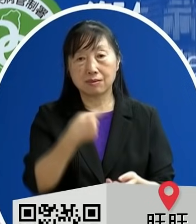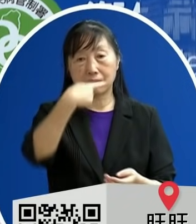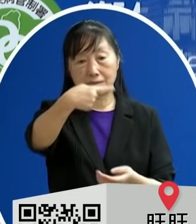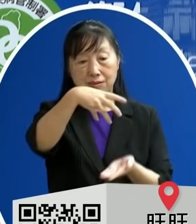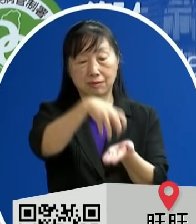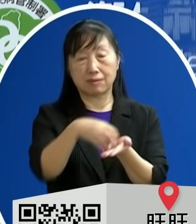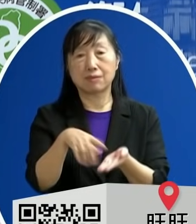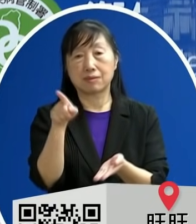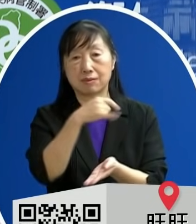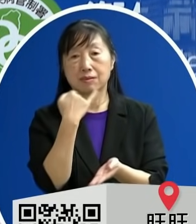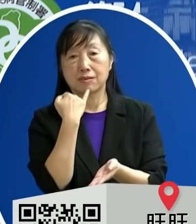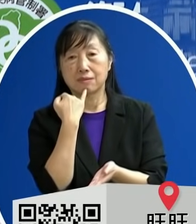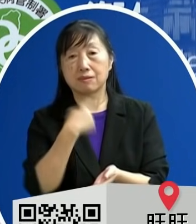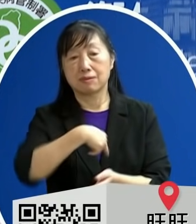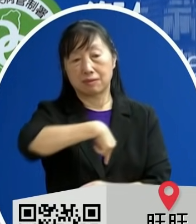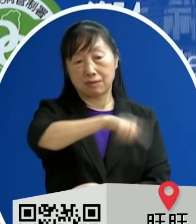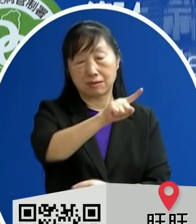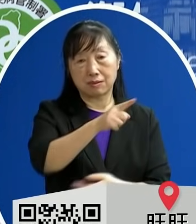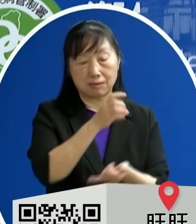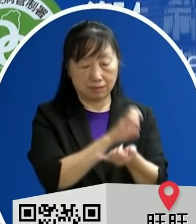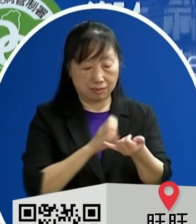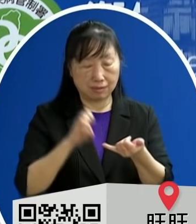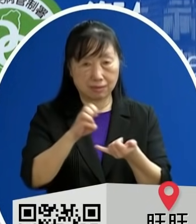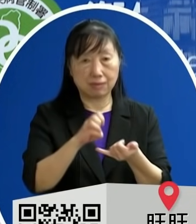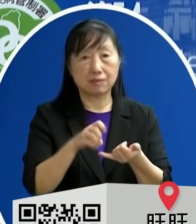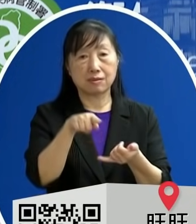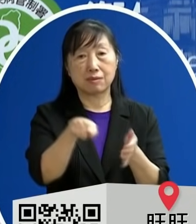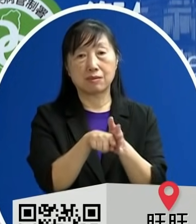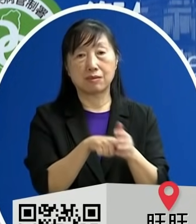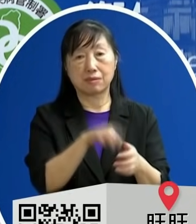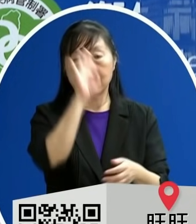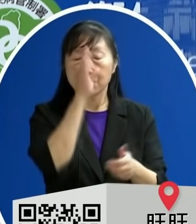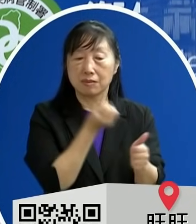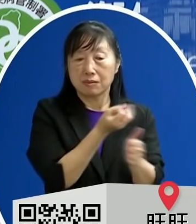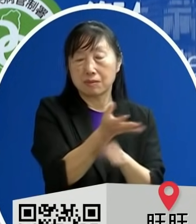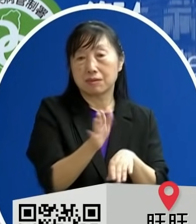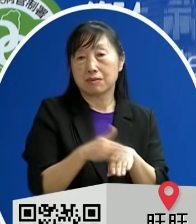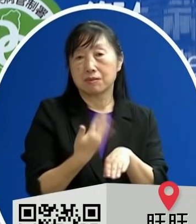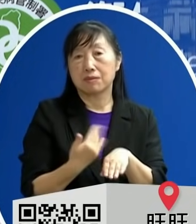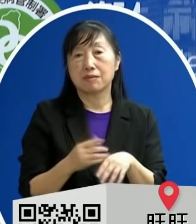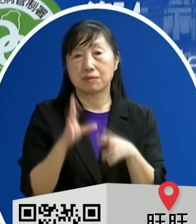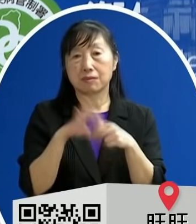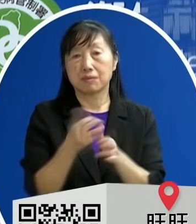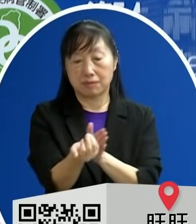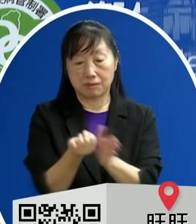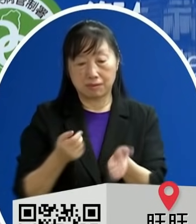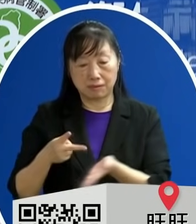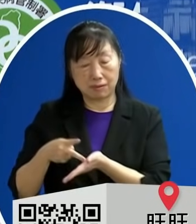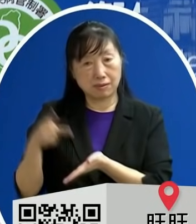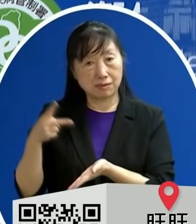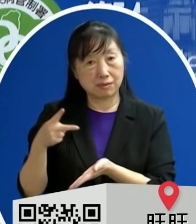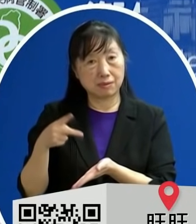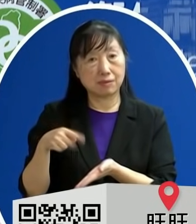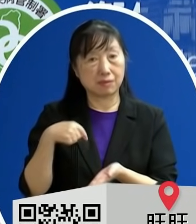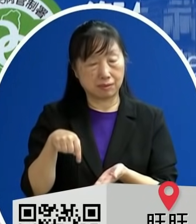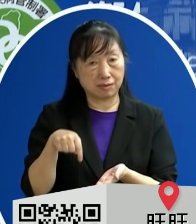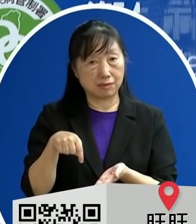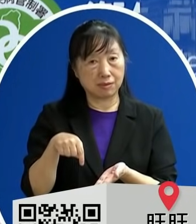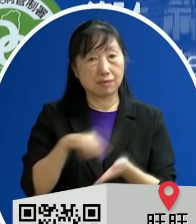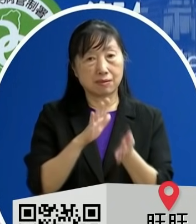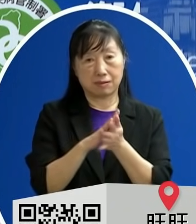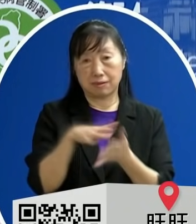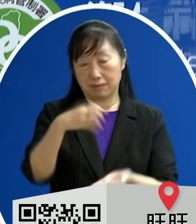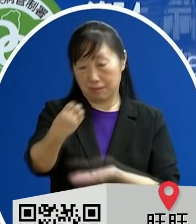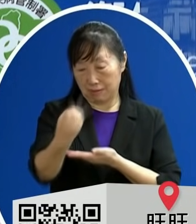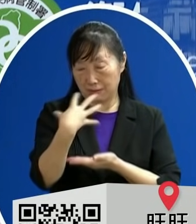岛，以防范离岛医疗冲击。好，所以这里面在前两次我在指挥中心里面提出了